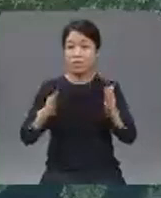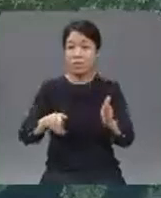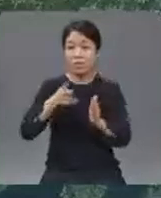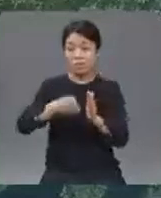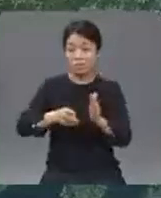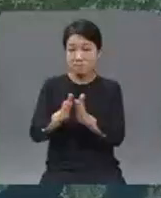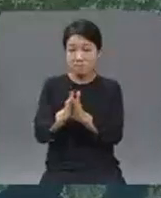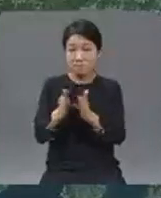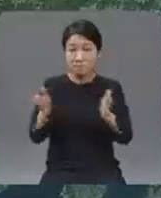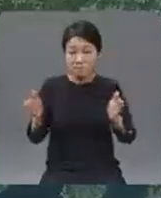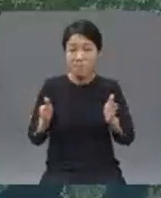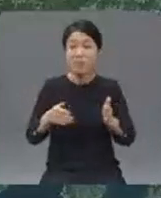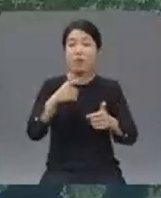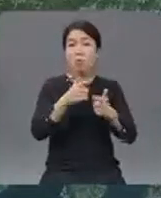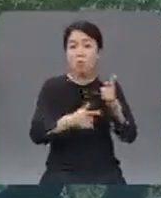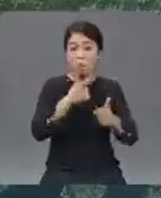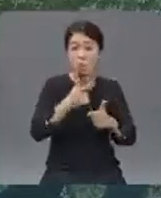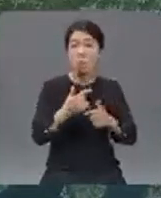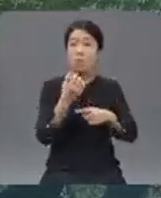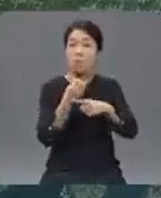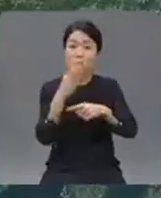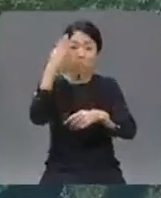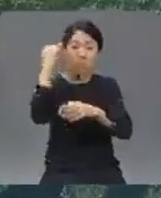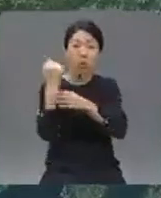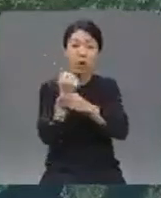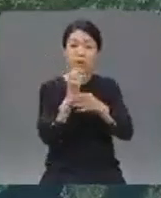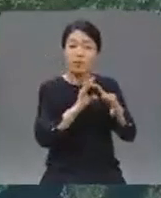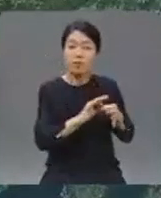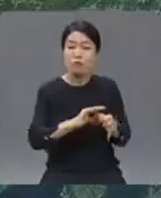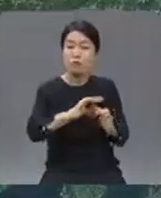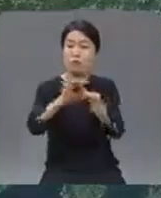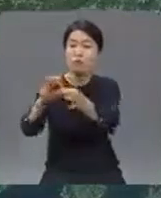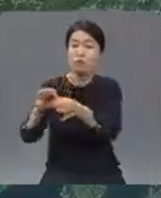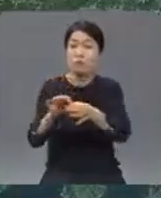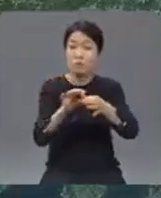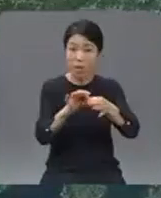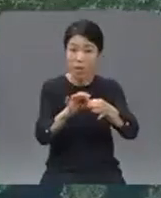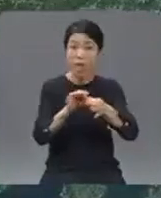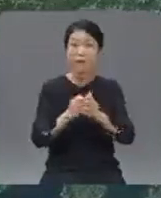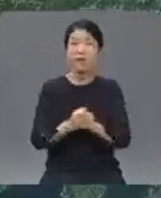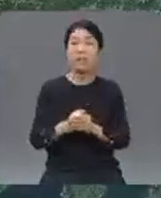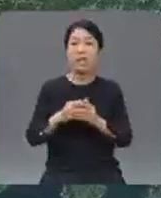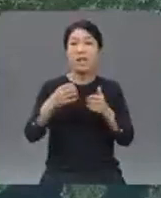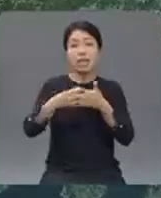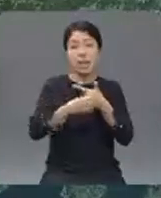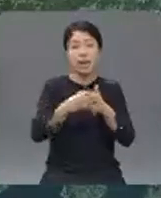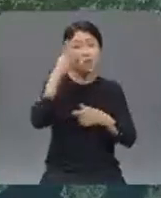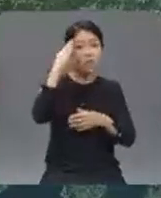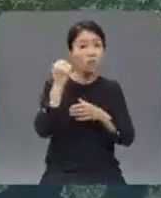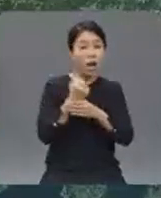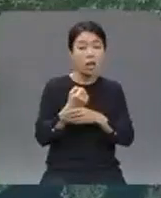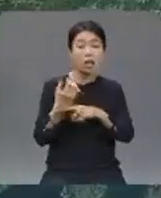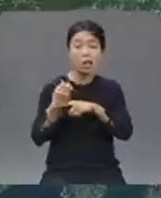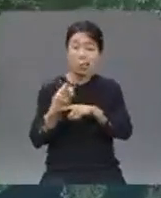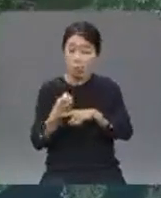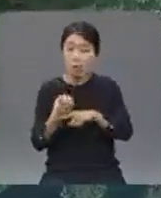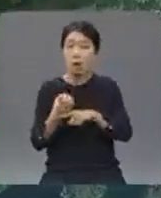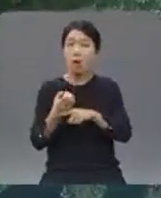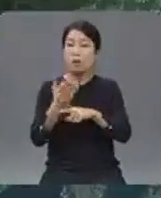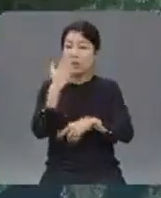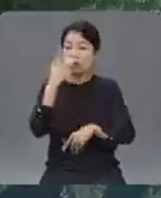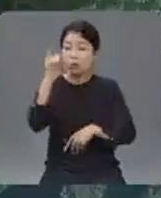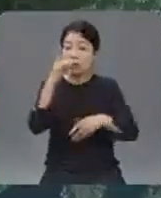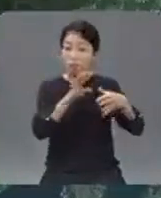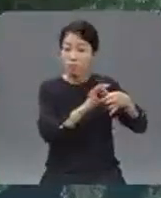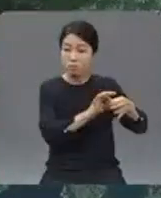광역철도를 시작으로 목포에서 보성 화순을 잇는 남해안 노선과 나주 화순에서 보성을 거쳐